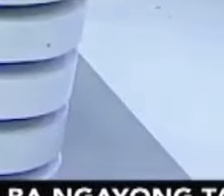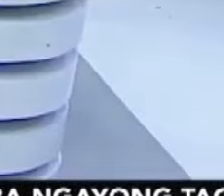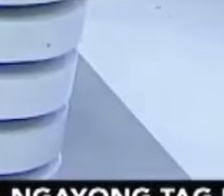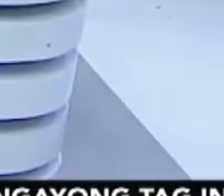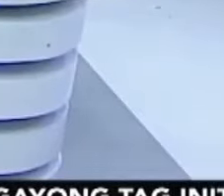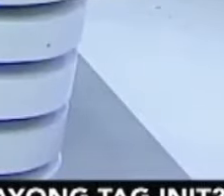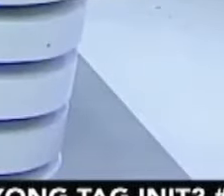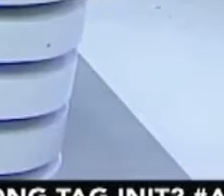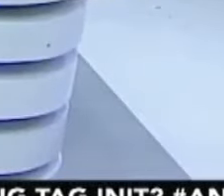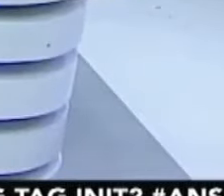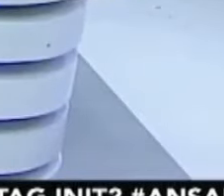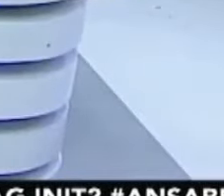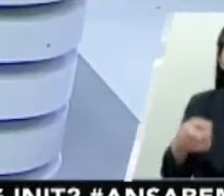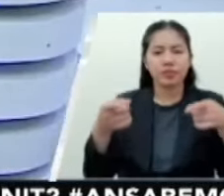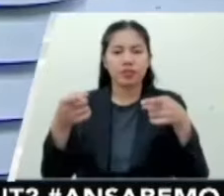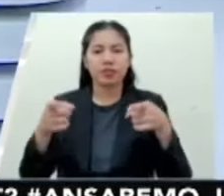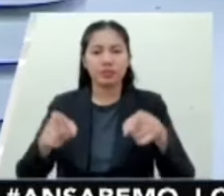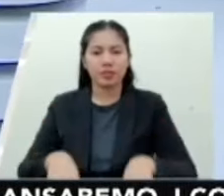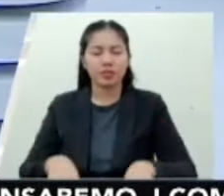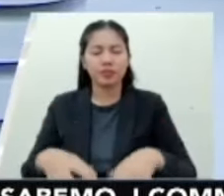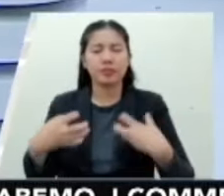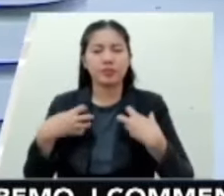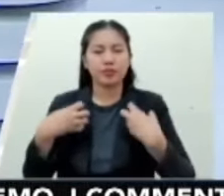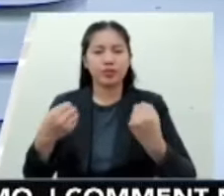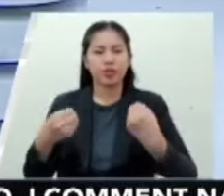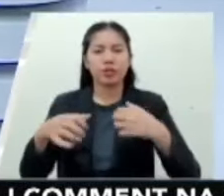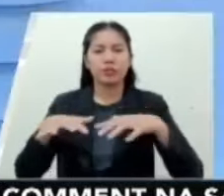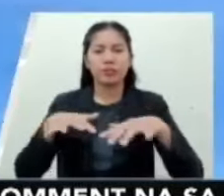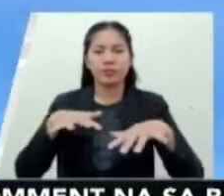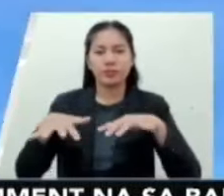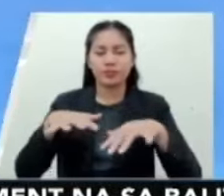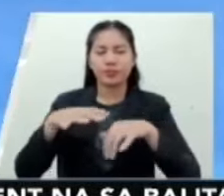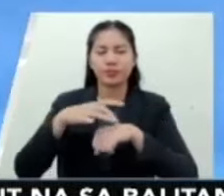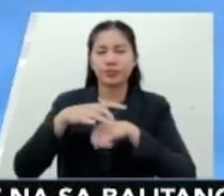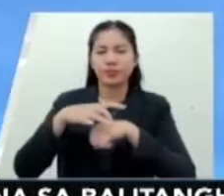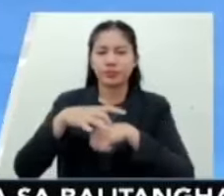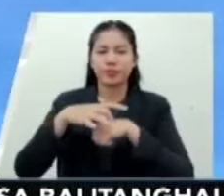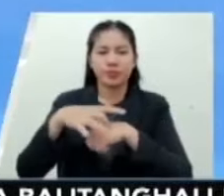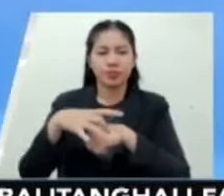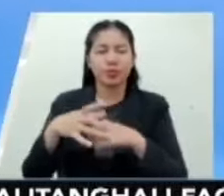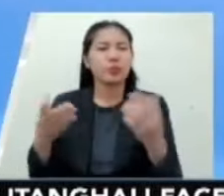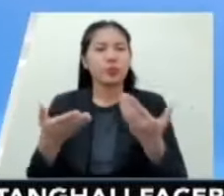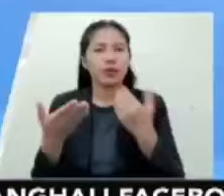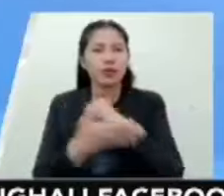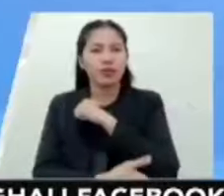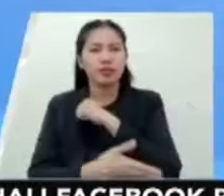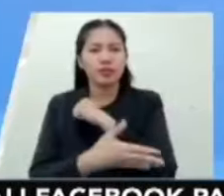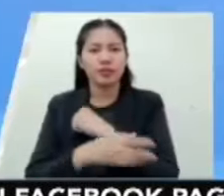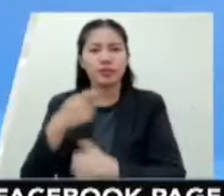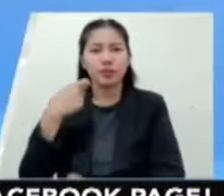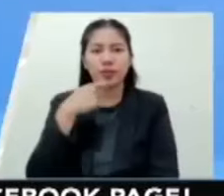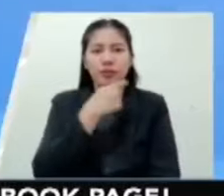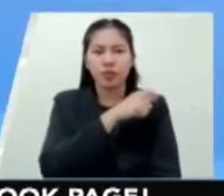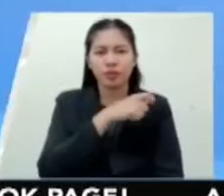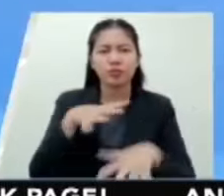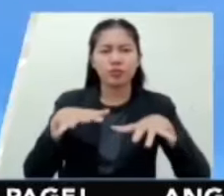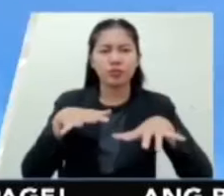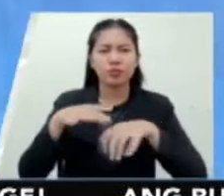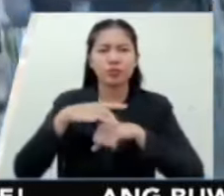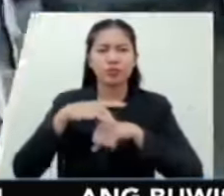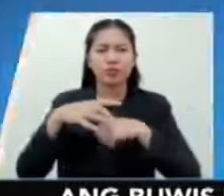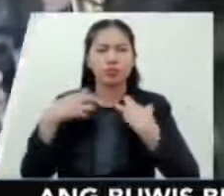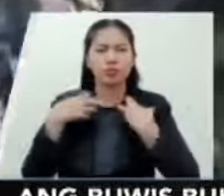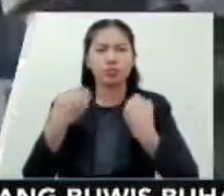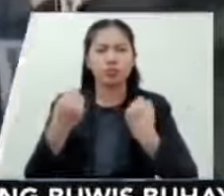Niyanig po ng malakas na lindol ang Taiwan. Sa tala ng Fivox, may lakas yan ng magnitude 7.5. Tumagilid ang